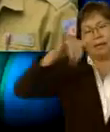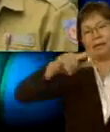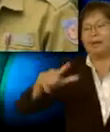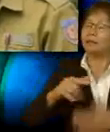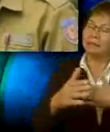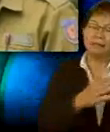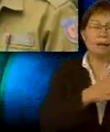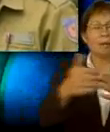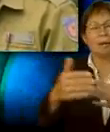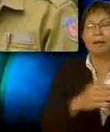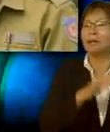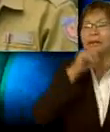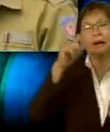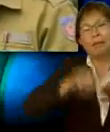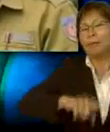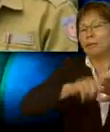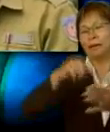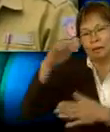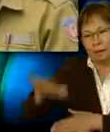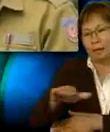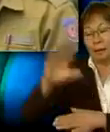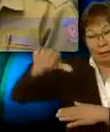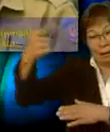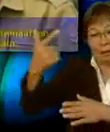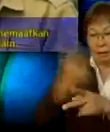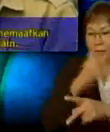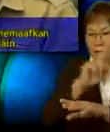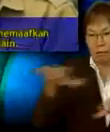tak ada apa-apa deh. Tapi lain kali jangan buat lagi ya.